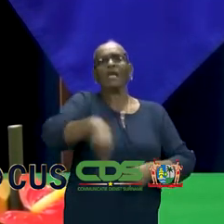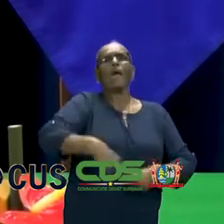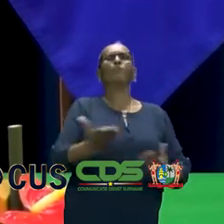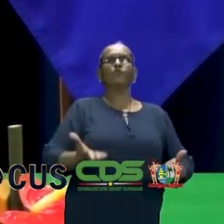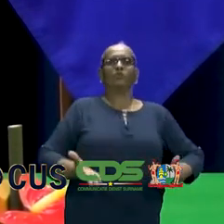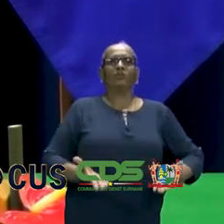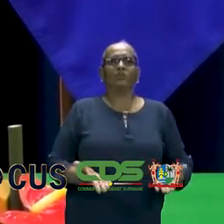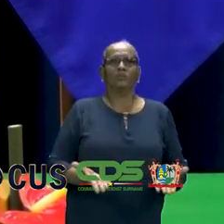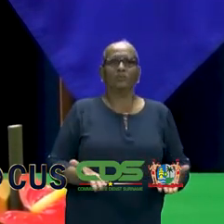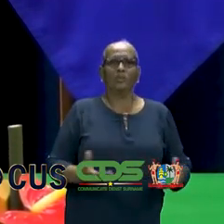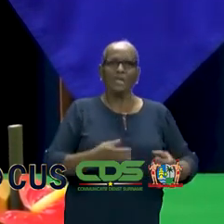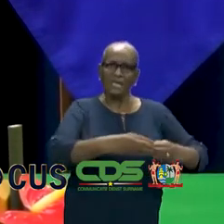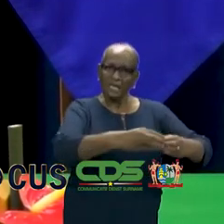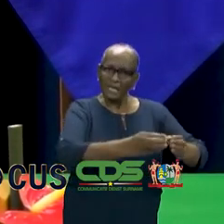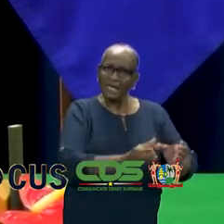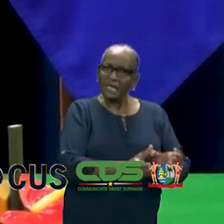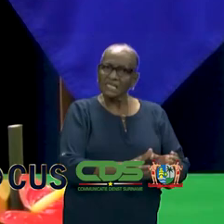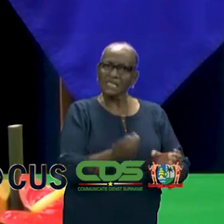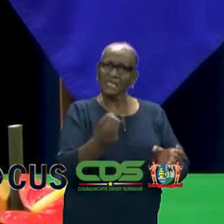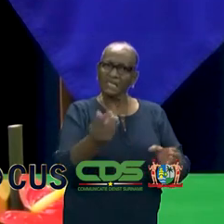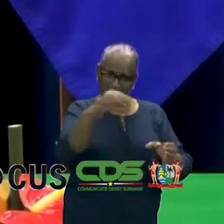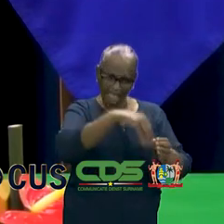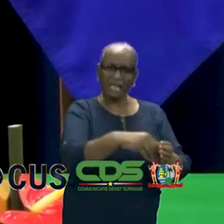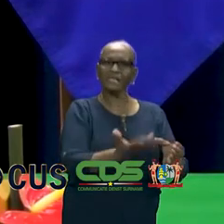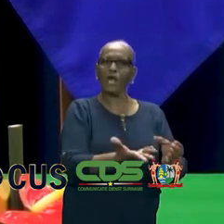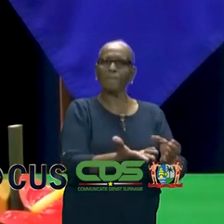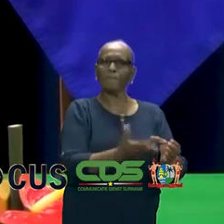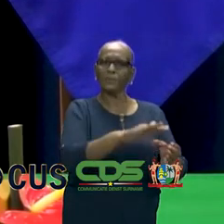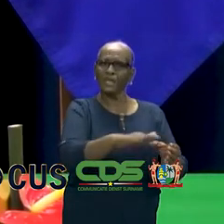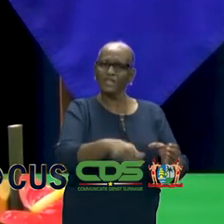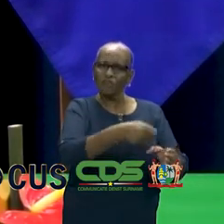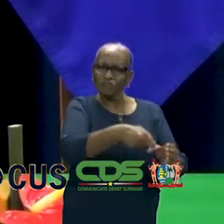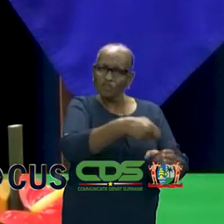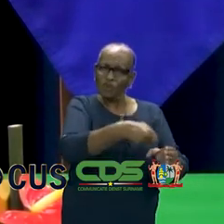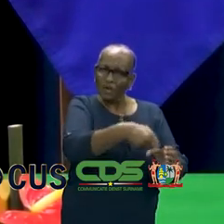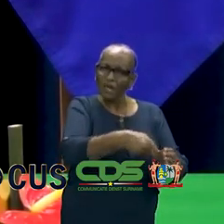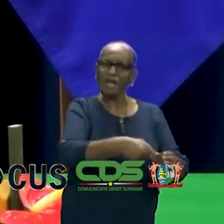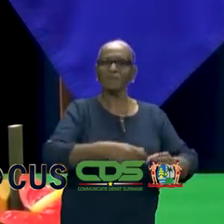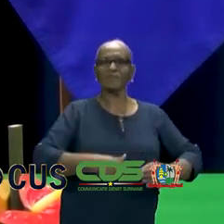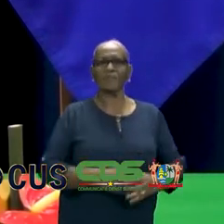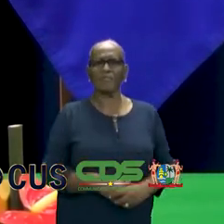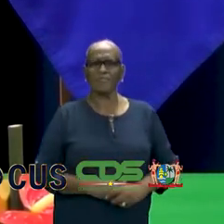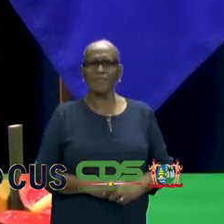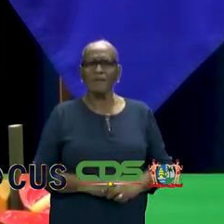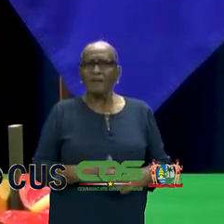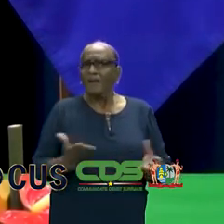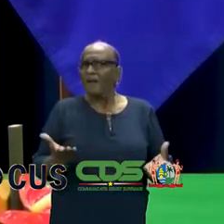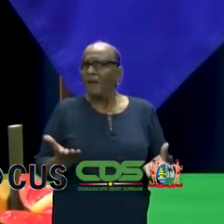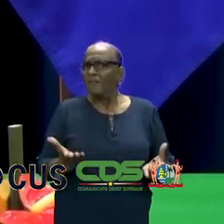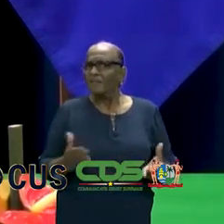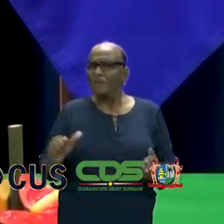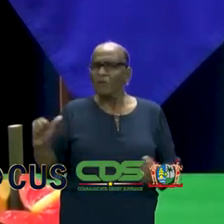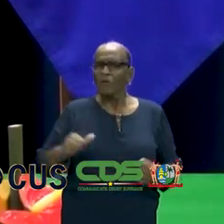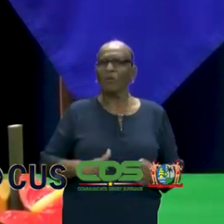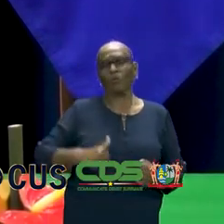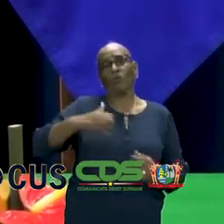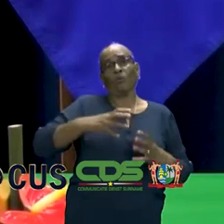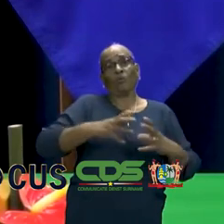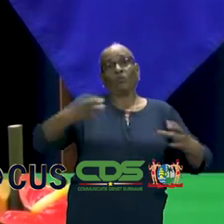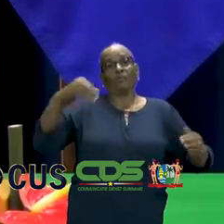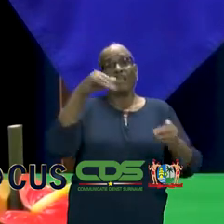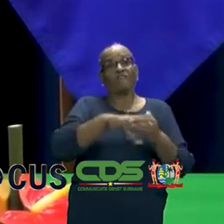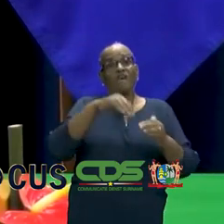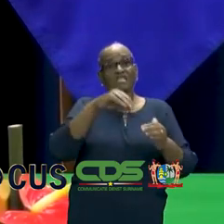vinden, hun gezinnen hebben inkomsten. Aan de andere kant moet je ook rekening houden dat er grote investeringen zijn, zoals ik net genoemd heb,